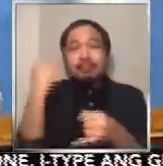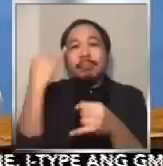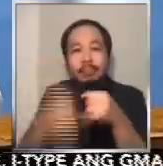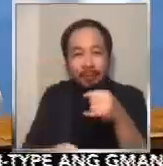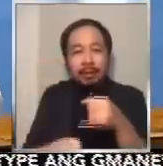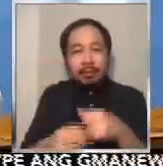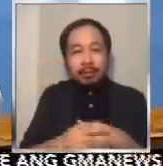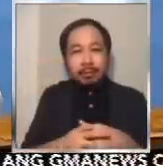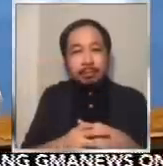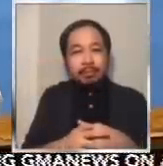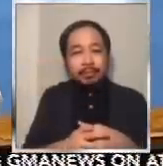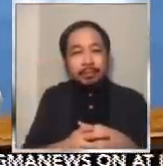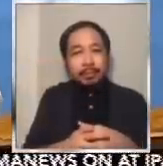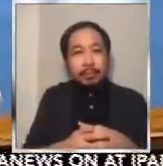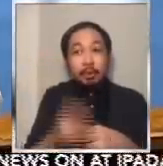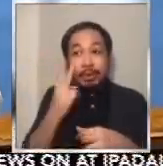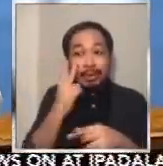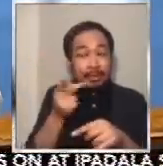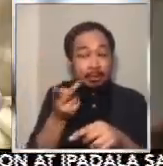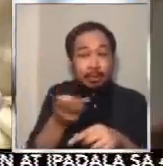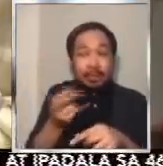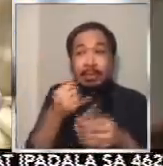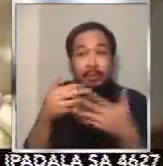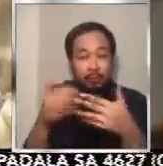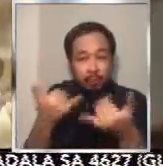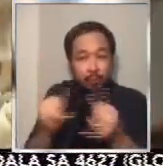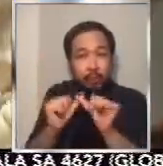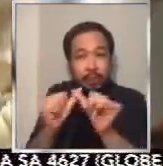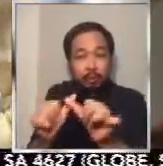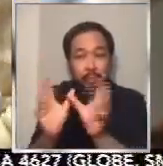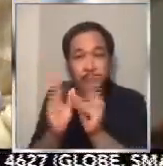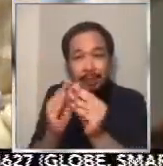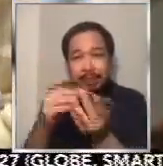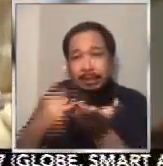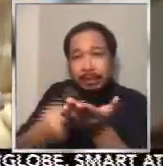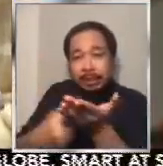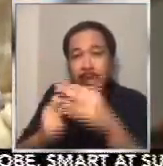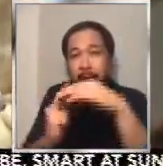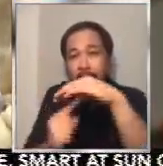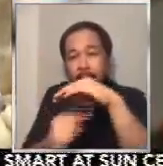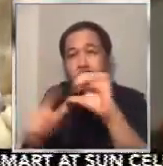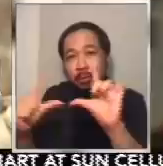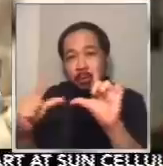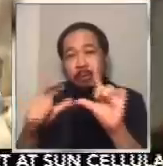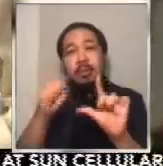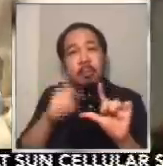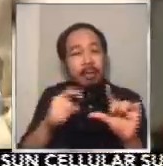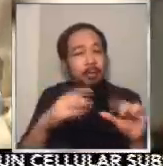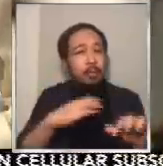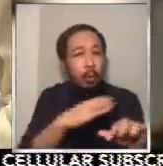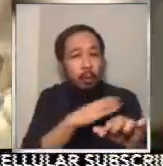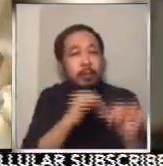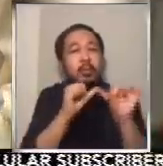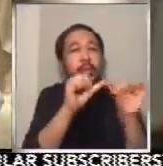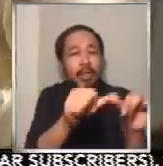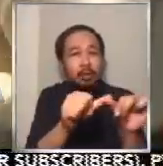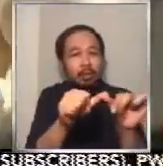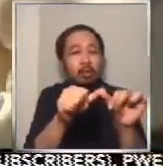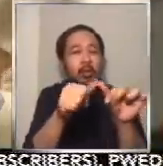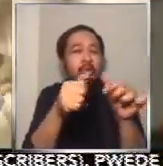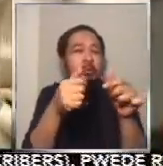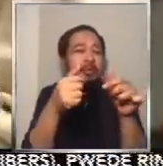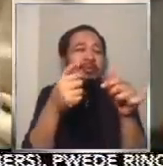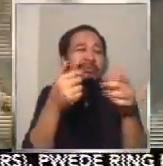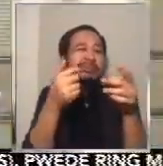kahit dinidinig ang ABS-CBN franchise renewal, kailangan patuloy pa rin ang pagtalakay ng Kamara sa malalaking issue sa bansa, gaya ng pagtugon